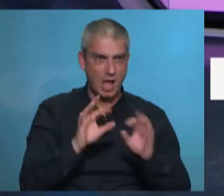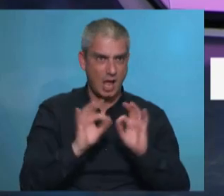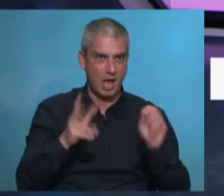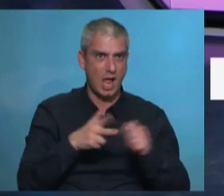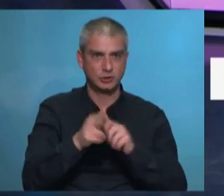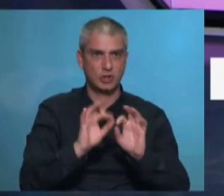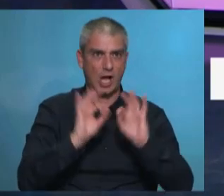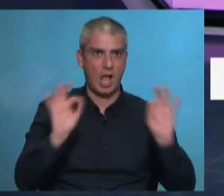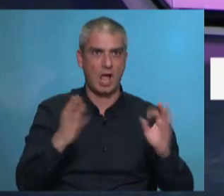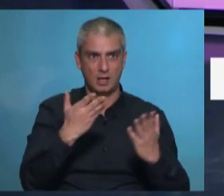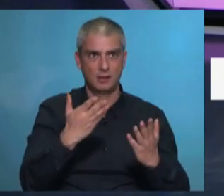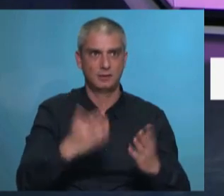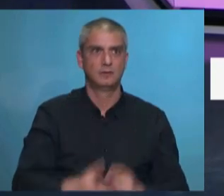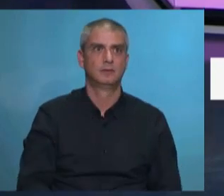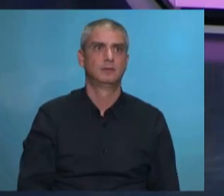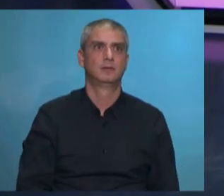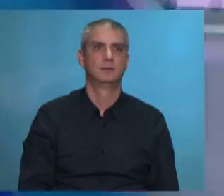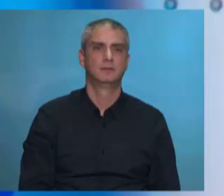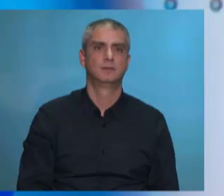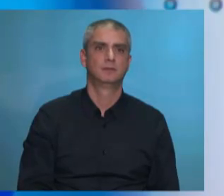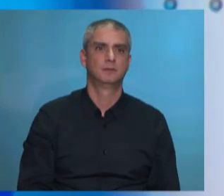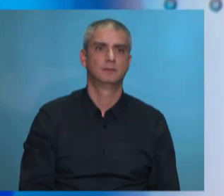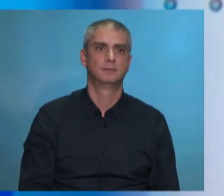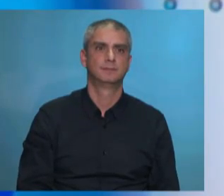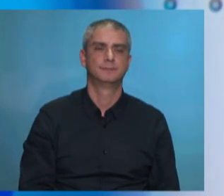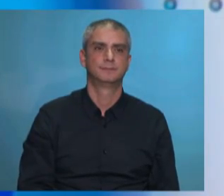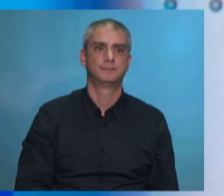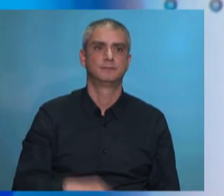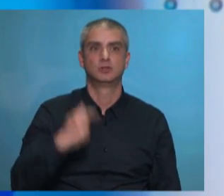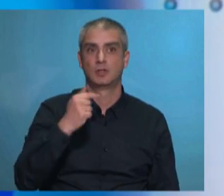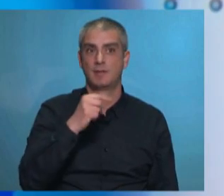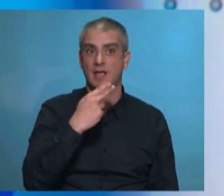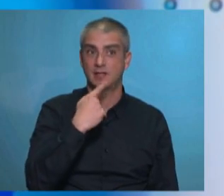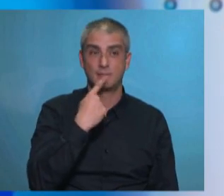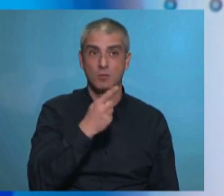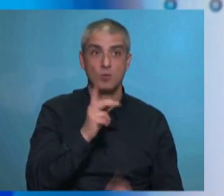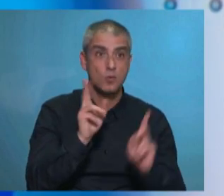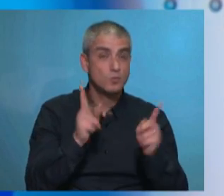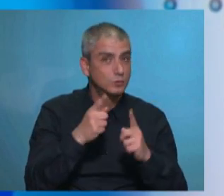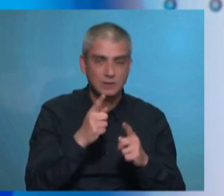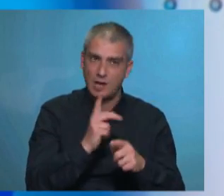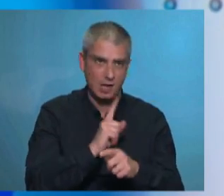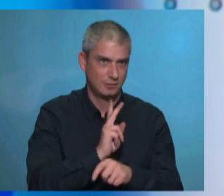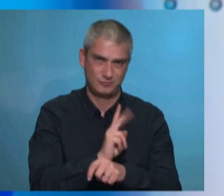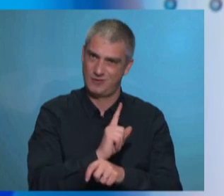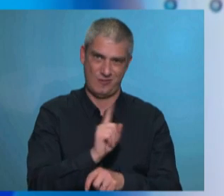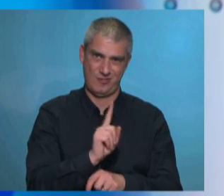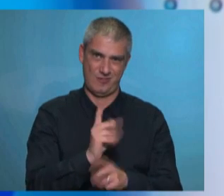כל הכוכבים חוגגים בשורה. Jimi Hendrix once said that music doesn't lie.